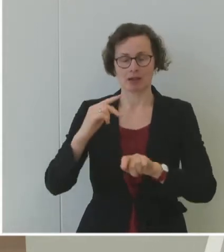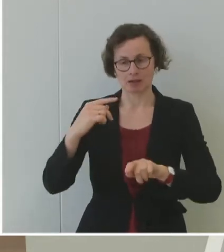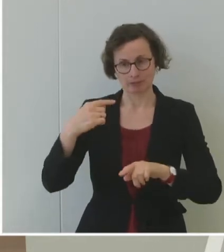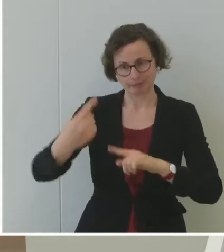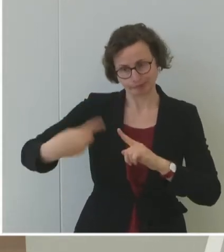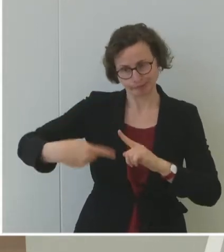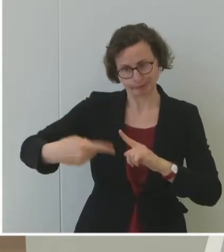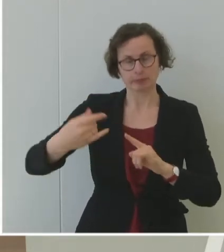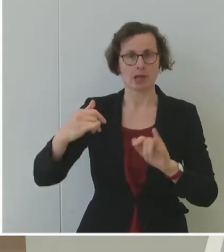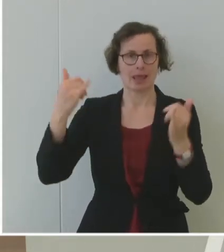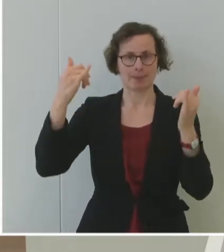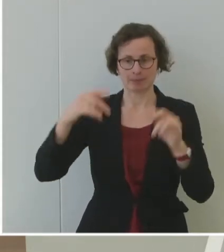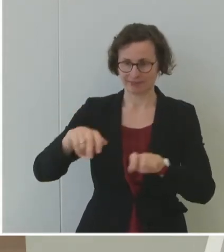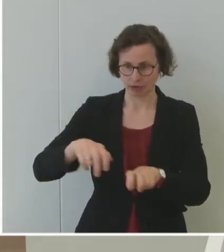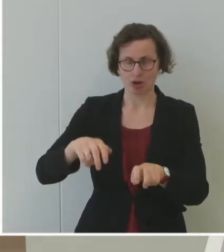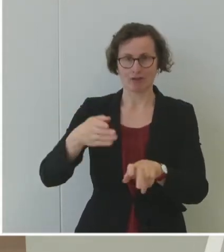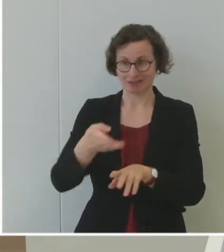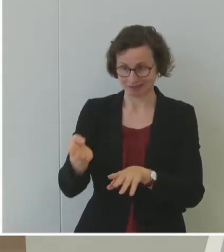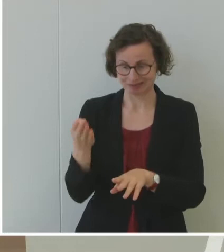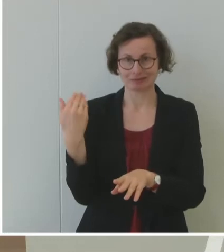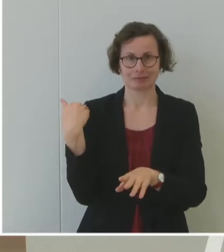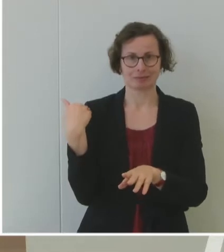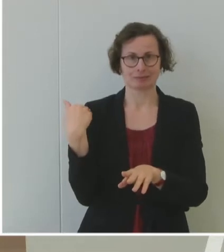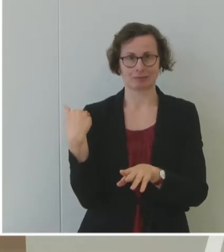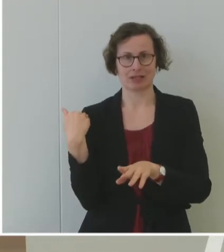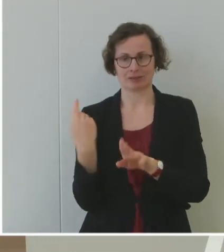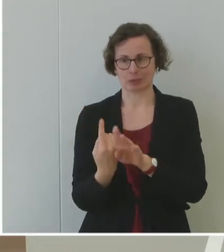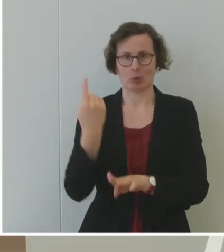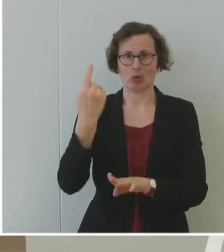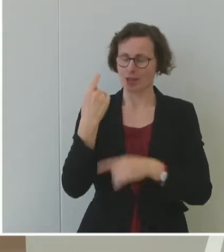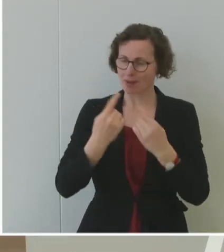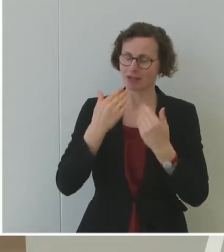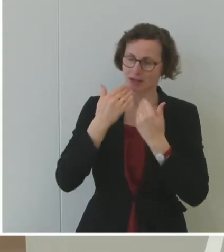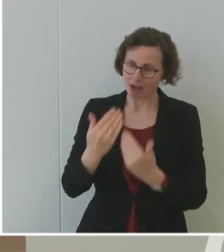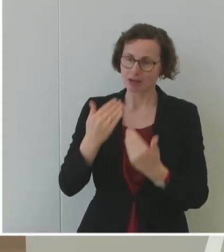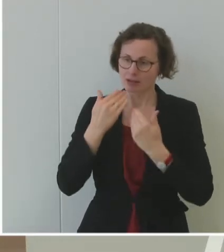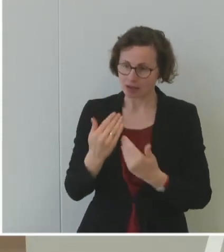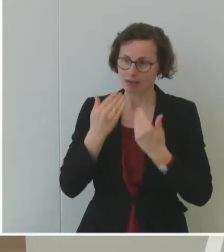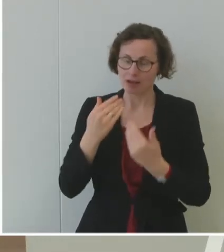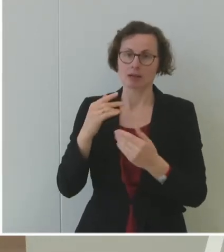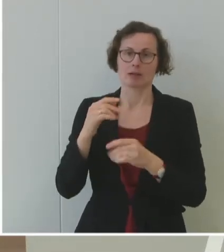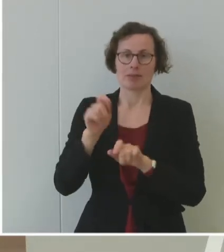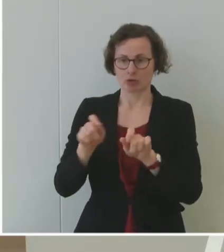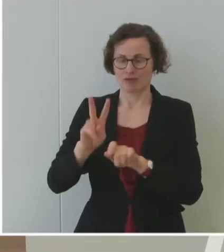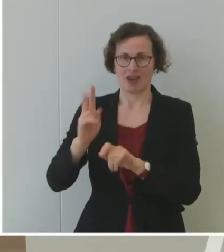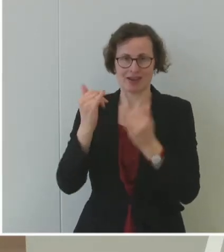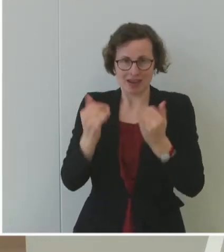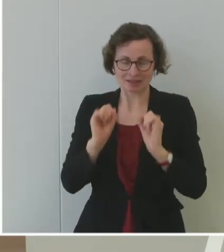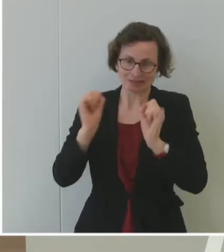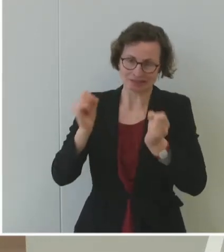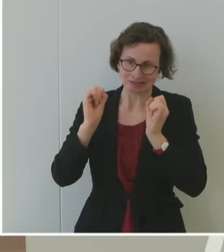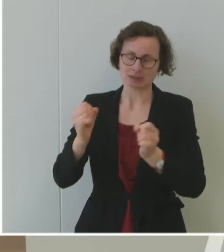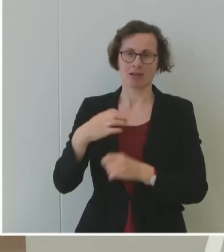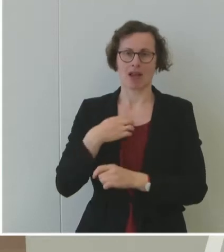größte Last zu tragen haben. Immer wieder haben Sie sich bei diesen Menschen bedankt. Bei der Krankenpflegerin, bei der